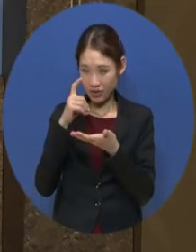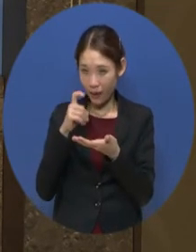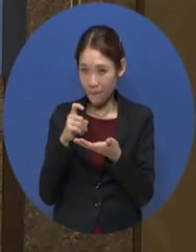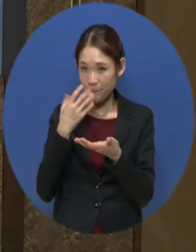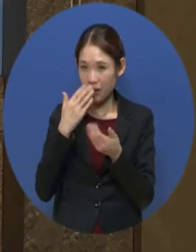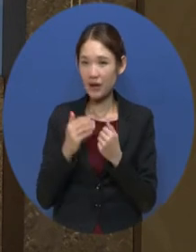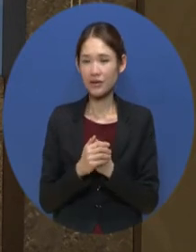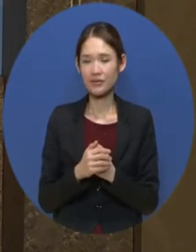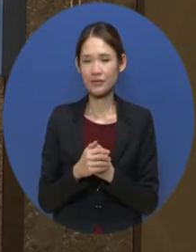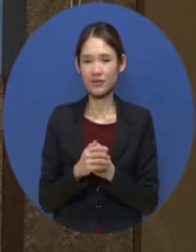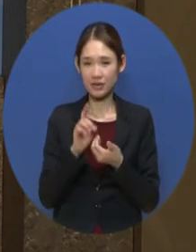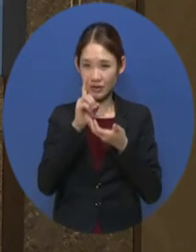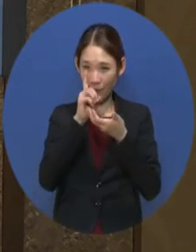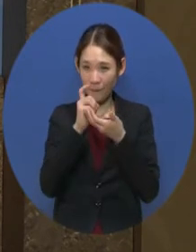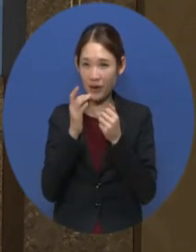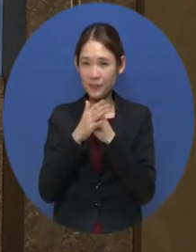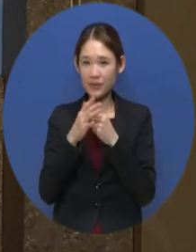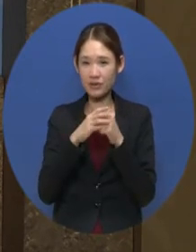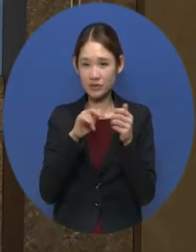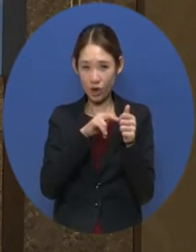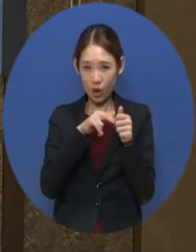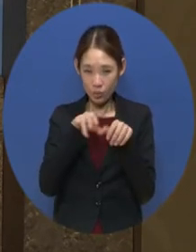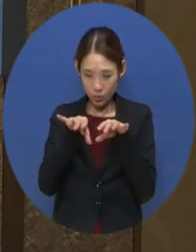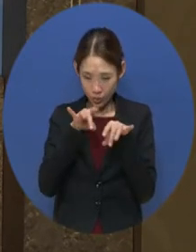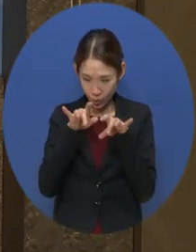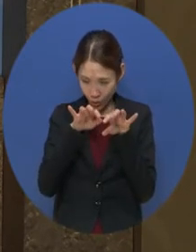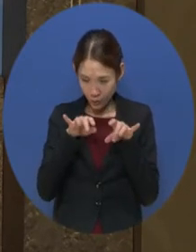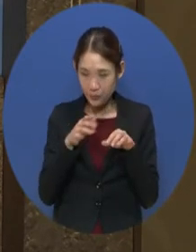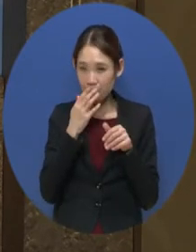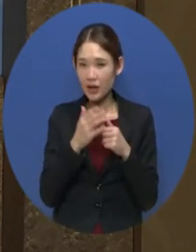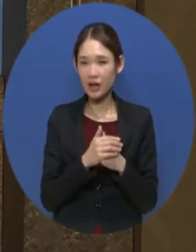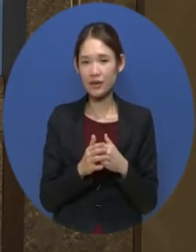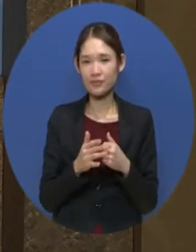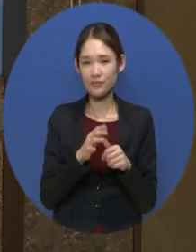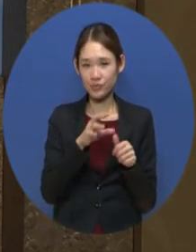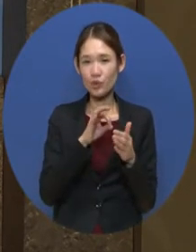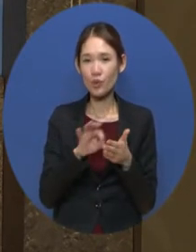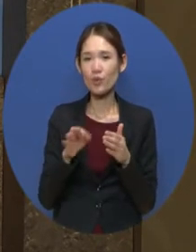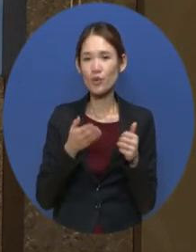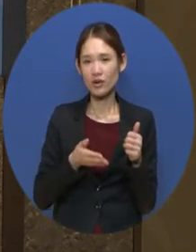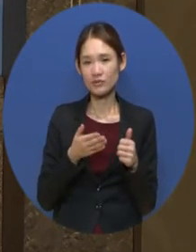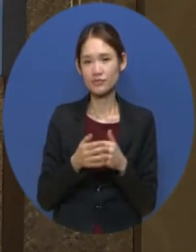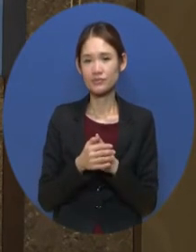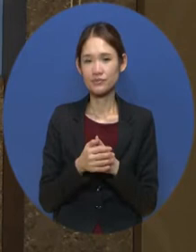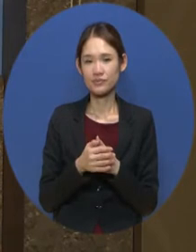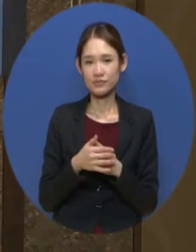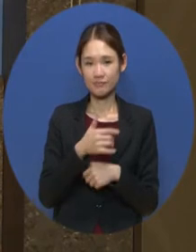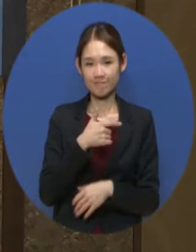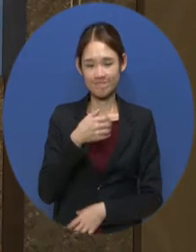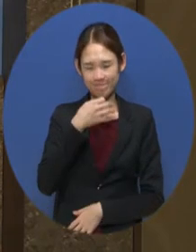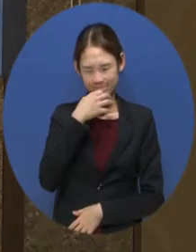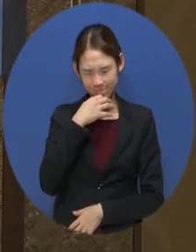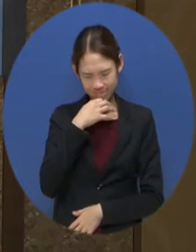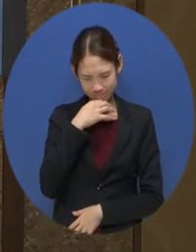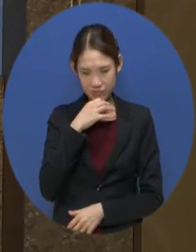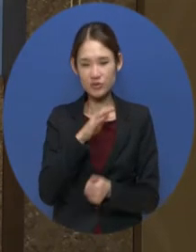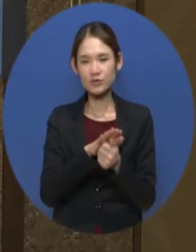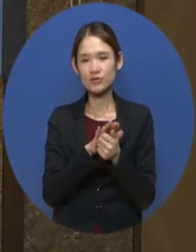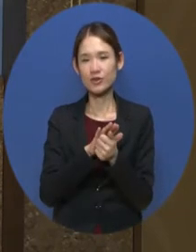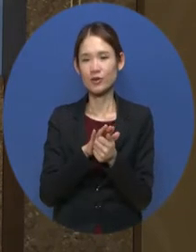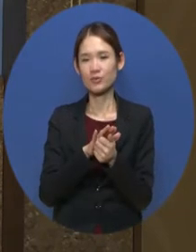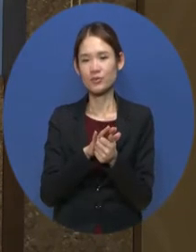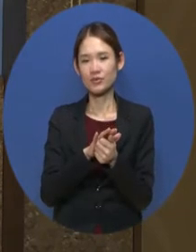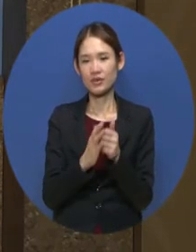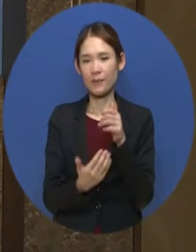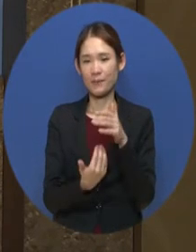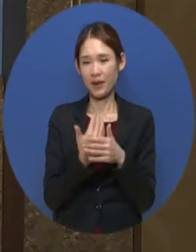네. 그러니까 인지가 정보 검색이 가능하니까는 최소한 그렇게라도 활용하시면은 네. 매우 유용한